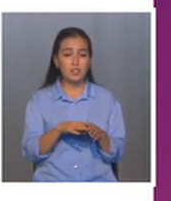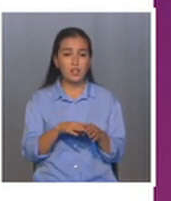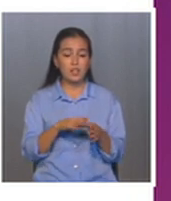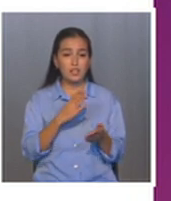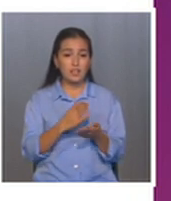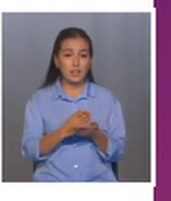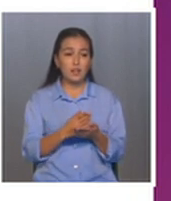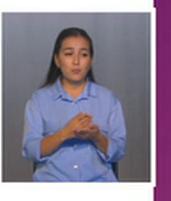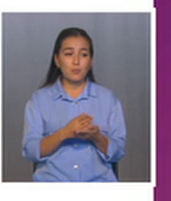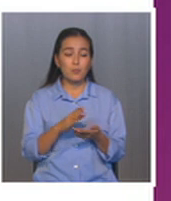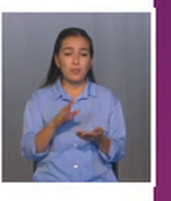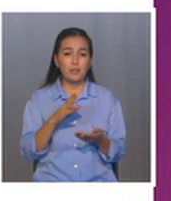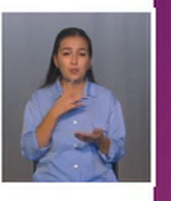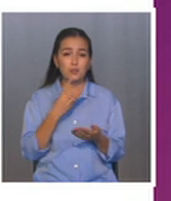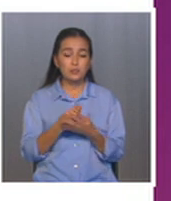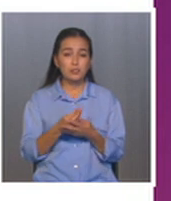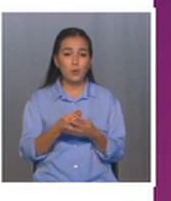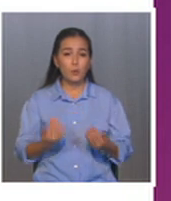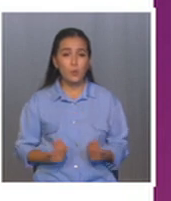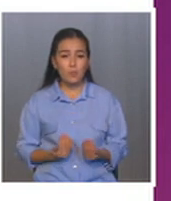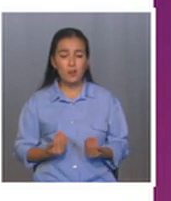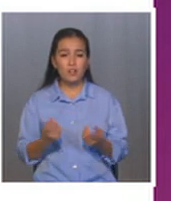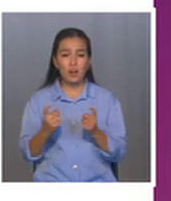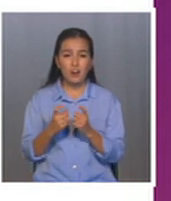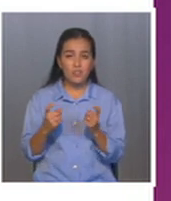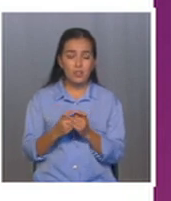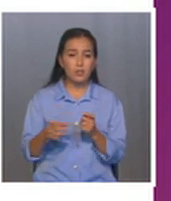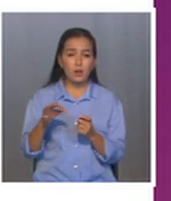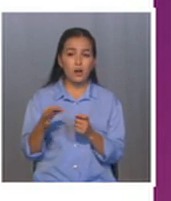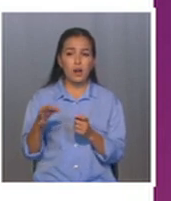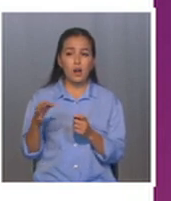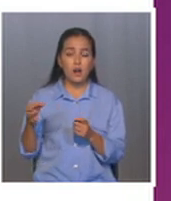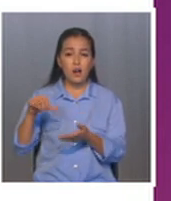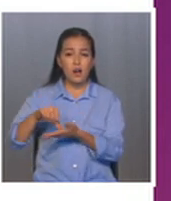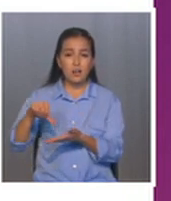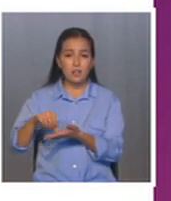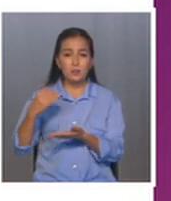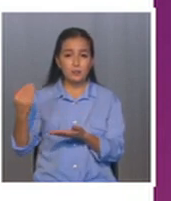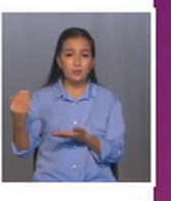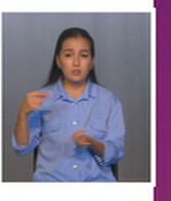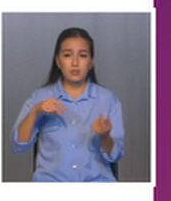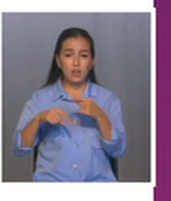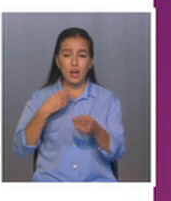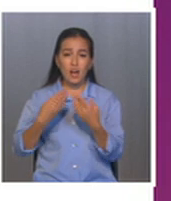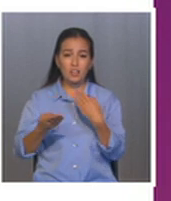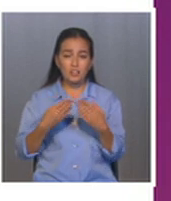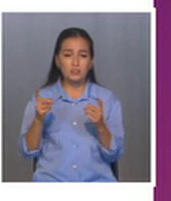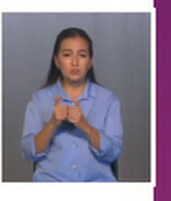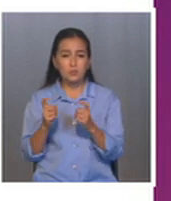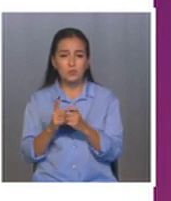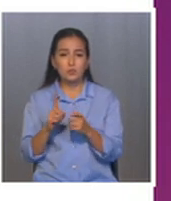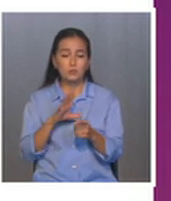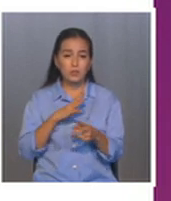негізі өмірлік тартыс, конфликт, кейіпкерлердің қарым-қатынасындағы қақтығыс. Ал композиция